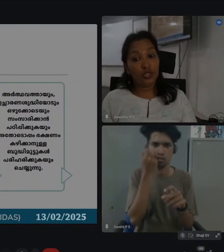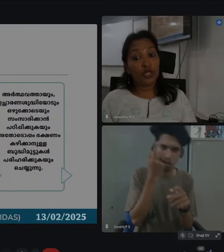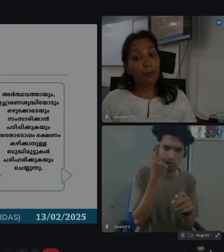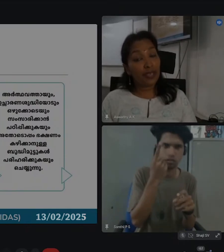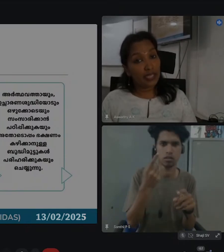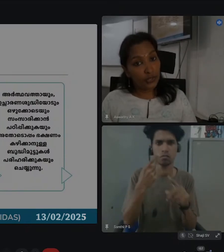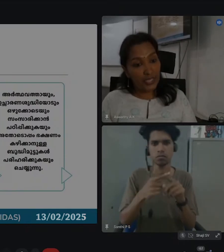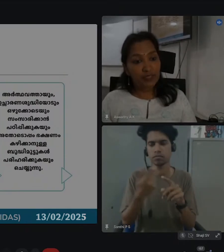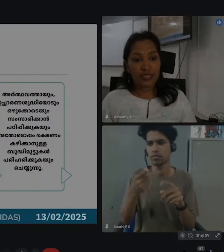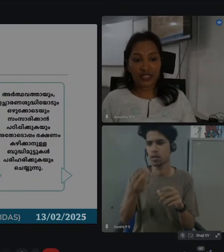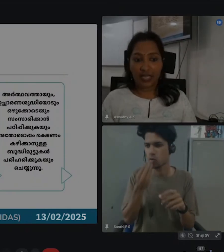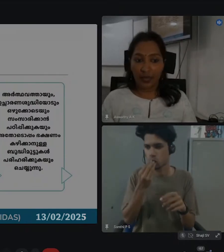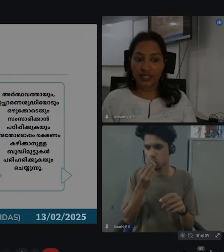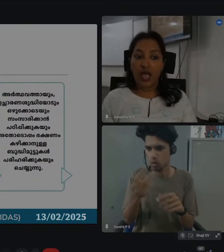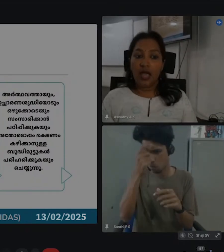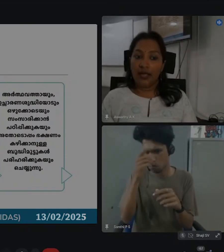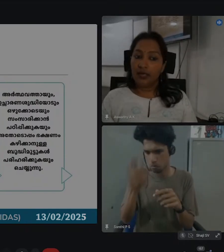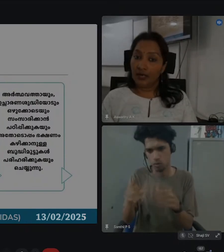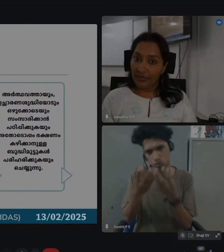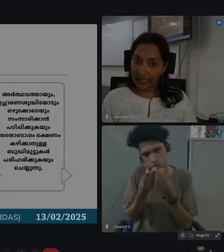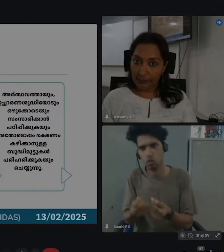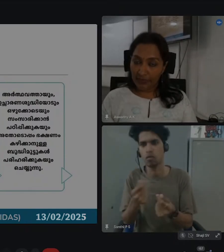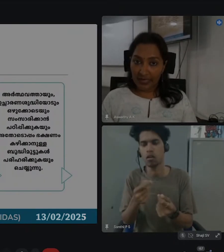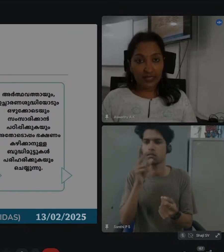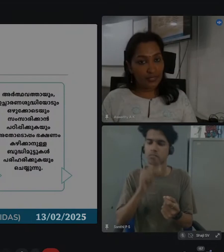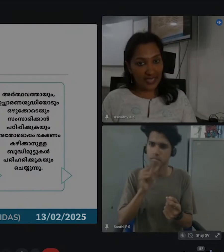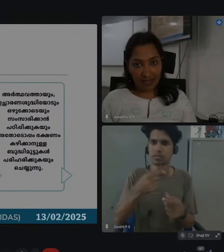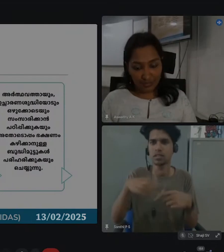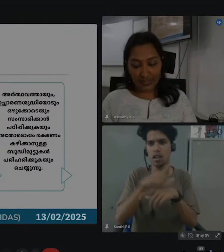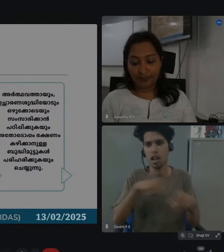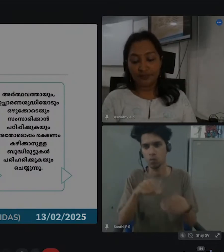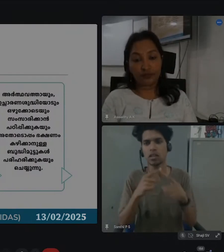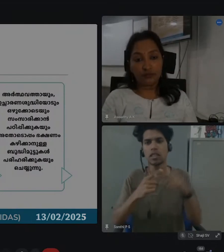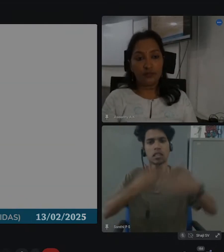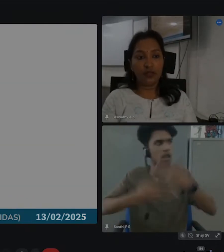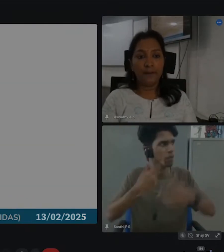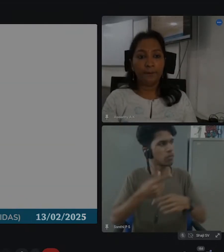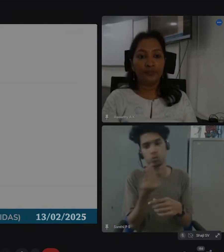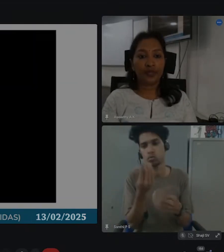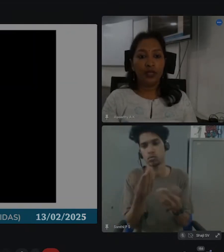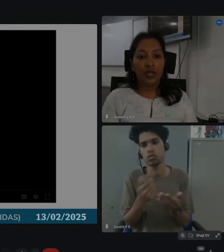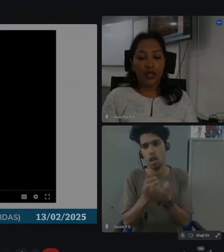കഴിക്കാനുള്ള ബുദ്ധിമുട്ടുകൾ പരിഹരിക്കുകയും സ്പീച്ച് ലാംഗ്വേജ് ആൻഡ് ഫീഡിംഗ് തെറപ്പി വഴി നമുക്ക് ചെയ്യാവുന്നതാണ്.